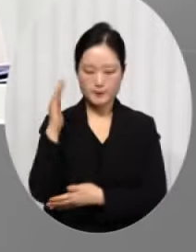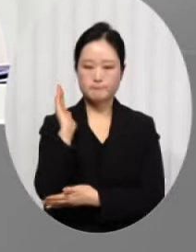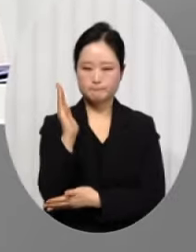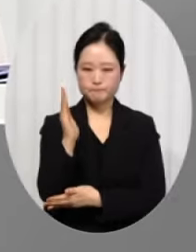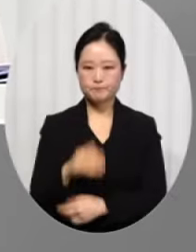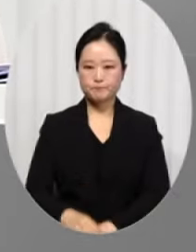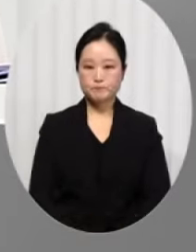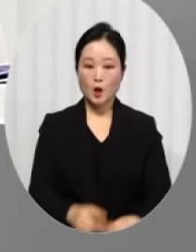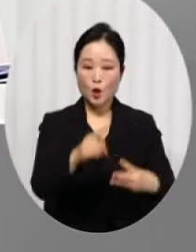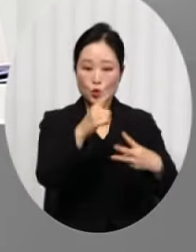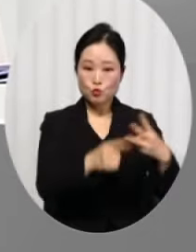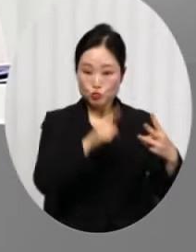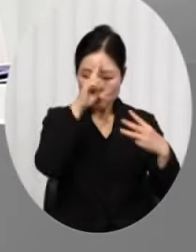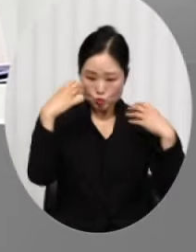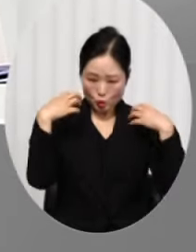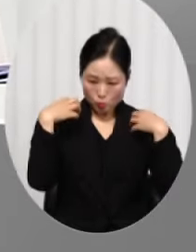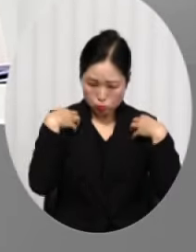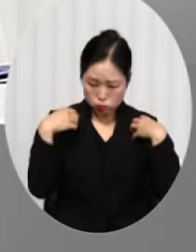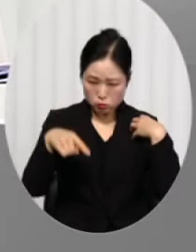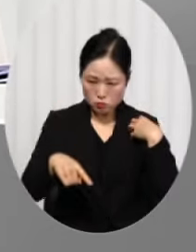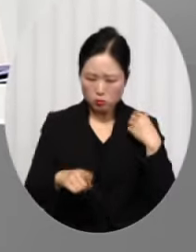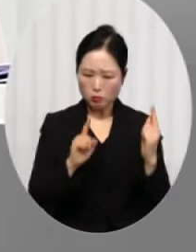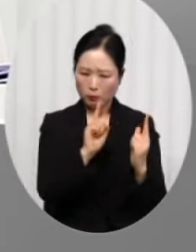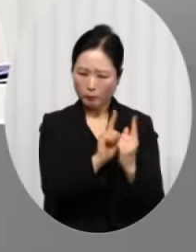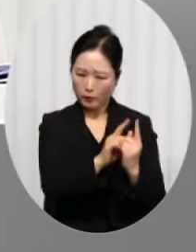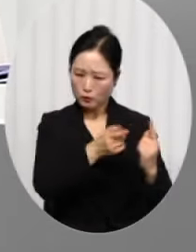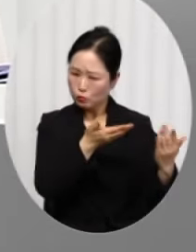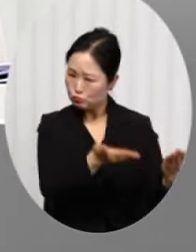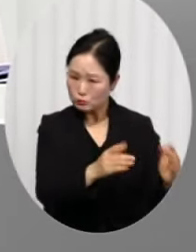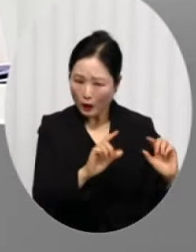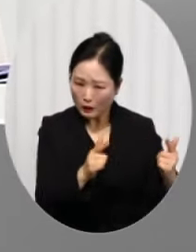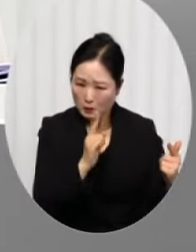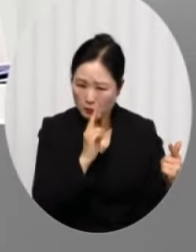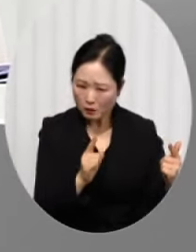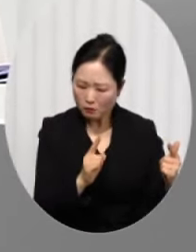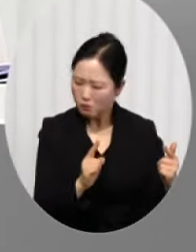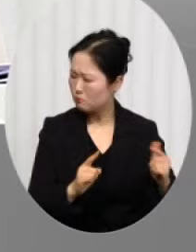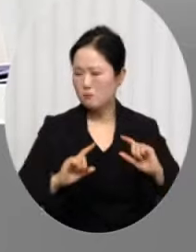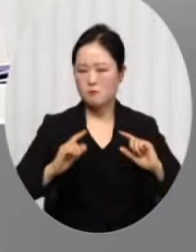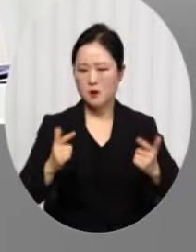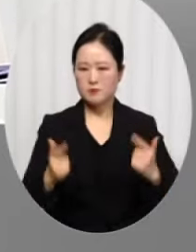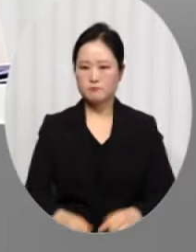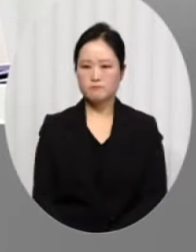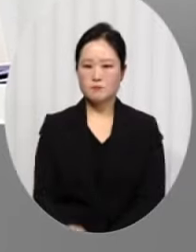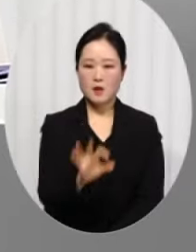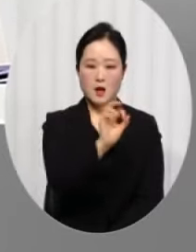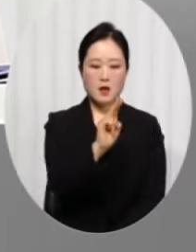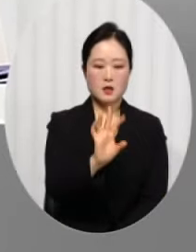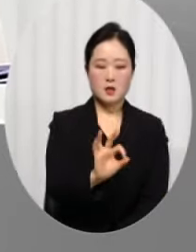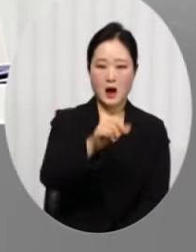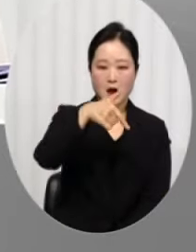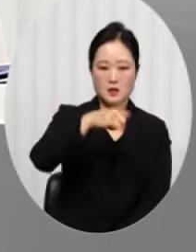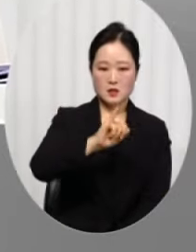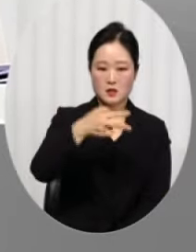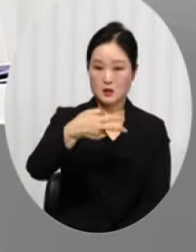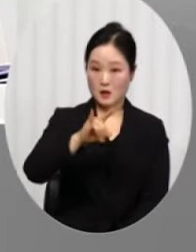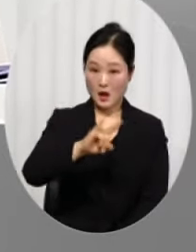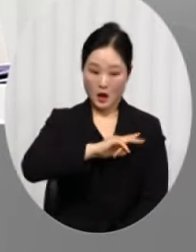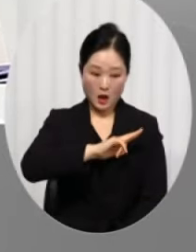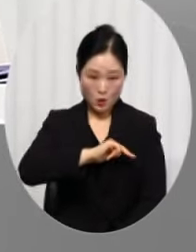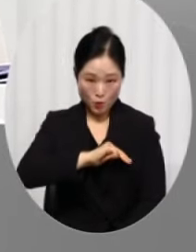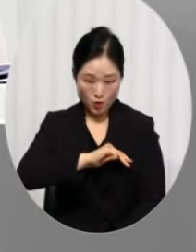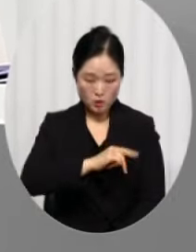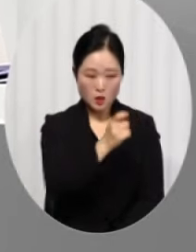윤석열 정부에서 만나주지 않았다. 이건 완전히 팩트가 아닙니다. 양기대 의원이 광명시에서 철도 차량기지 이전을 무산시킬